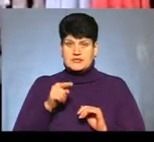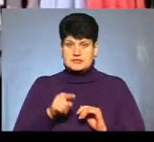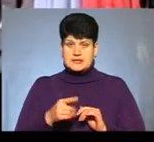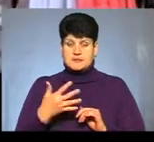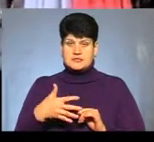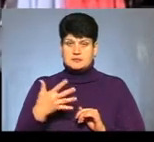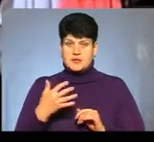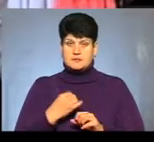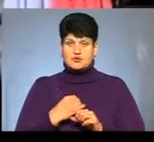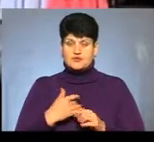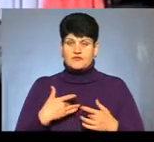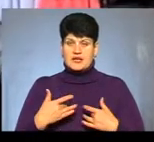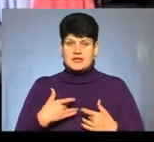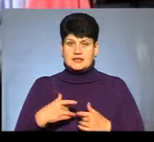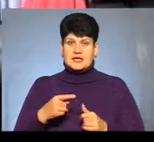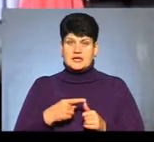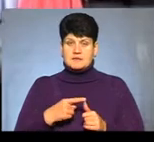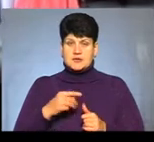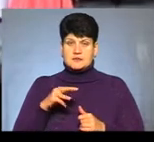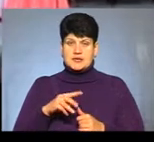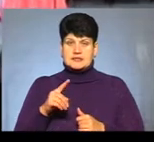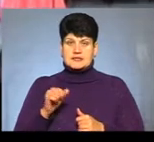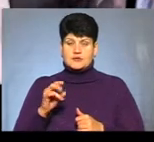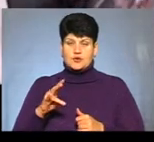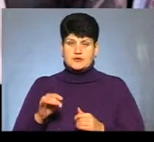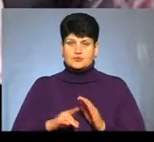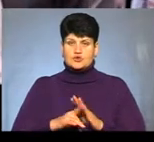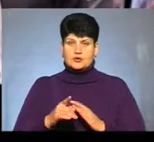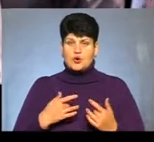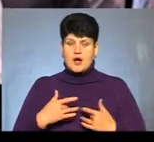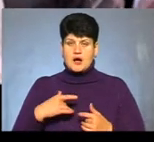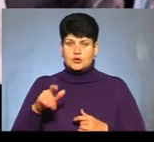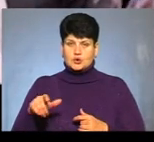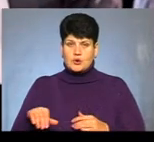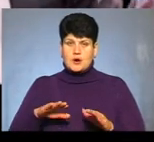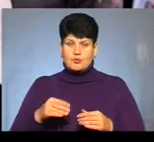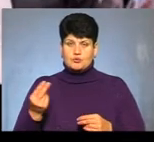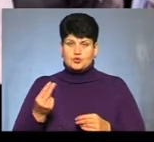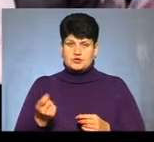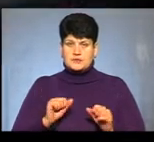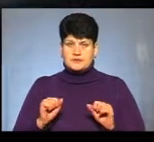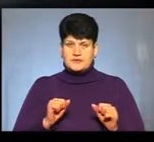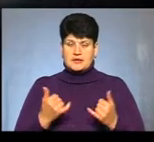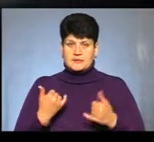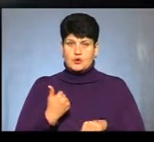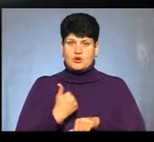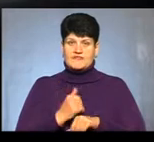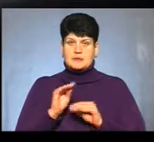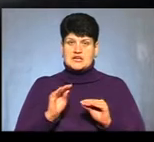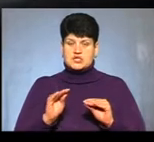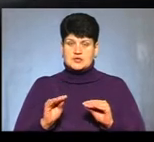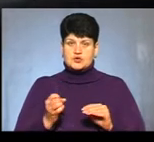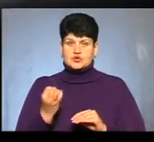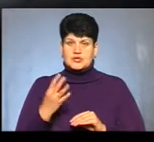80 років. З них 55 працює у театрі імені Марії Заньковецької. Спочатку актором, згодом художнім керівником, тепер